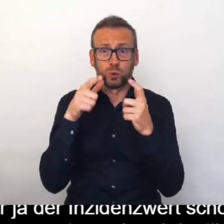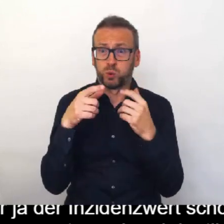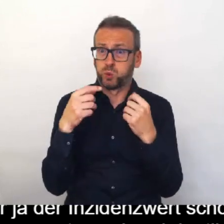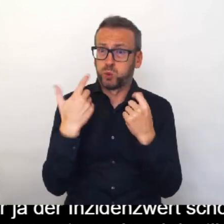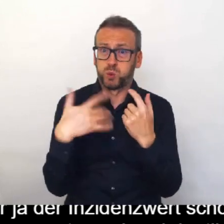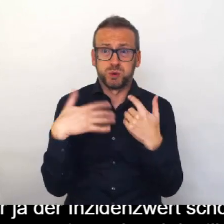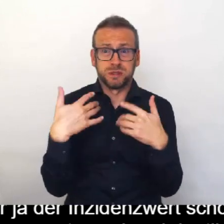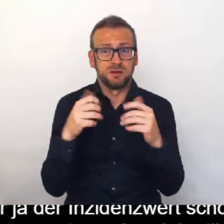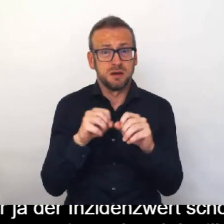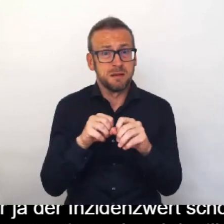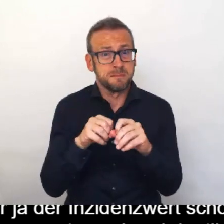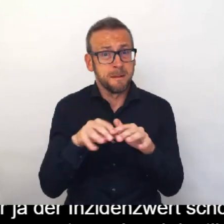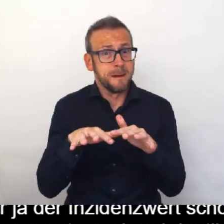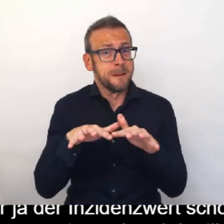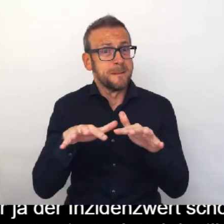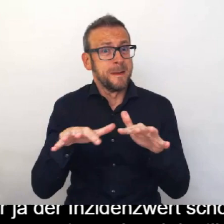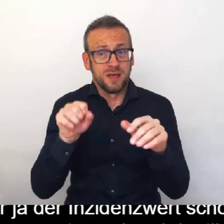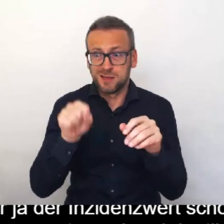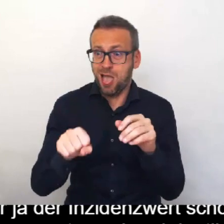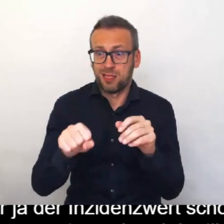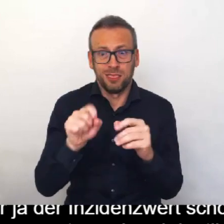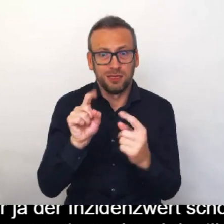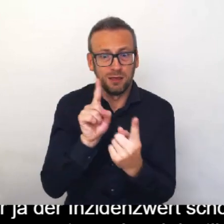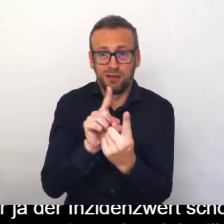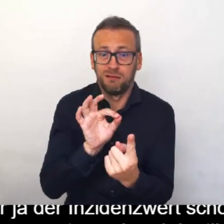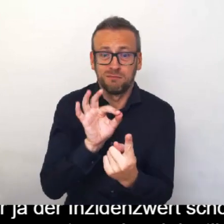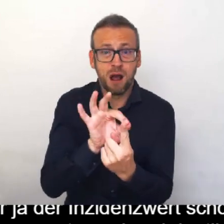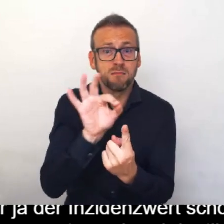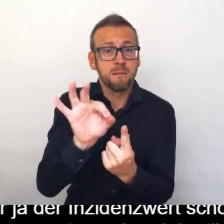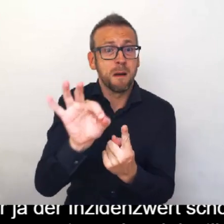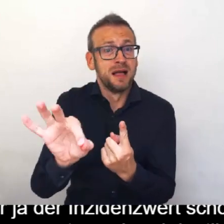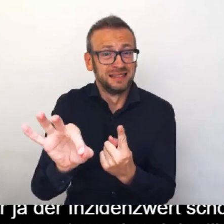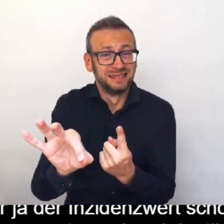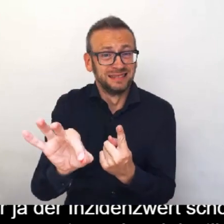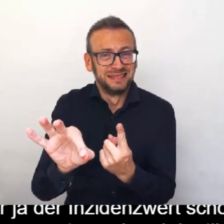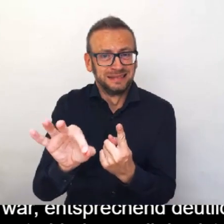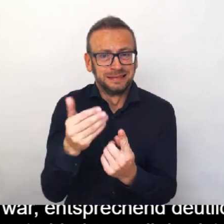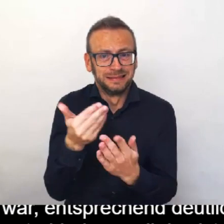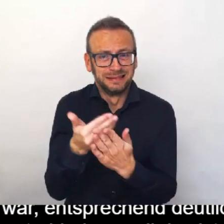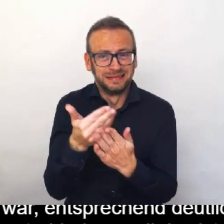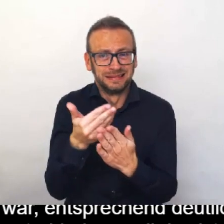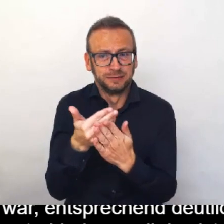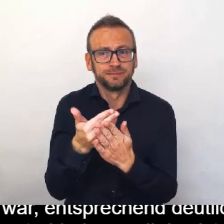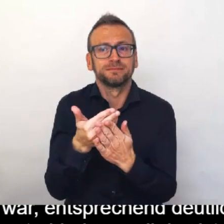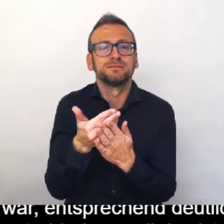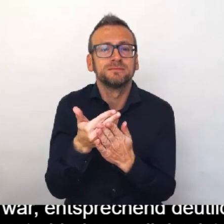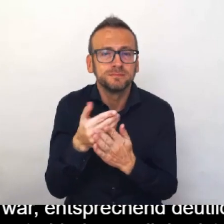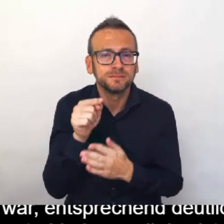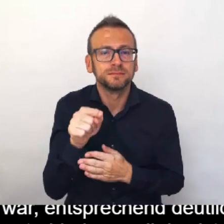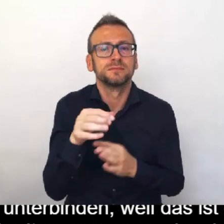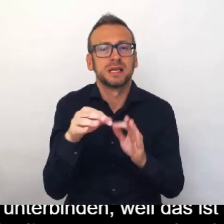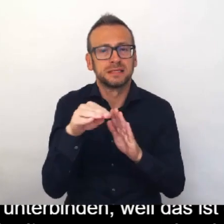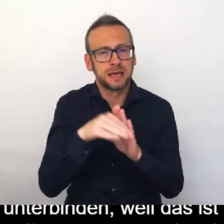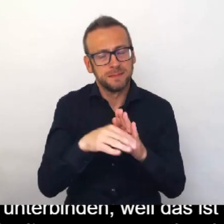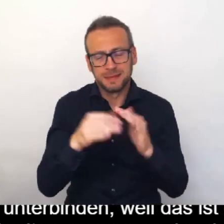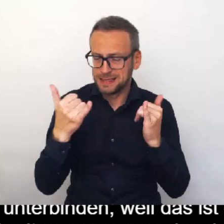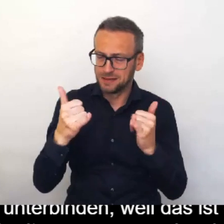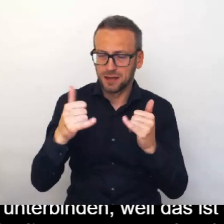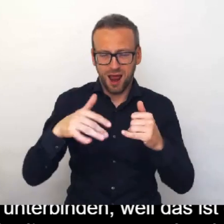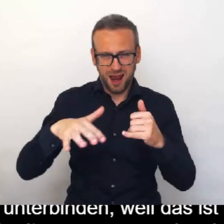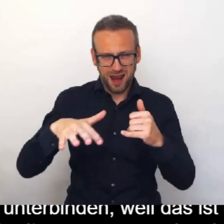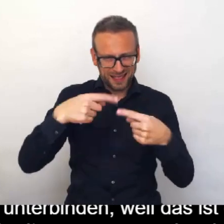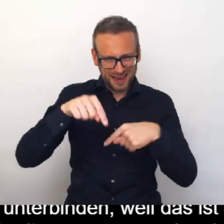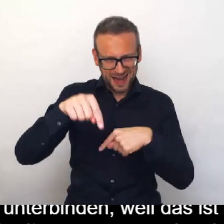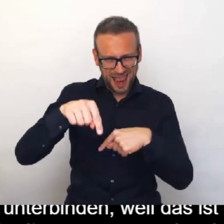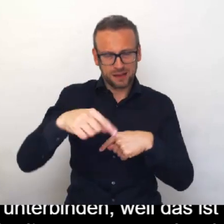heutige Thema Corona und jetzt und anschließend haben wir uns mit dem Hochschulinnovationsgesetz